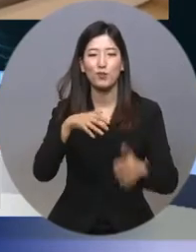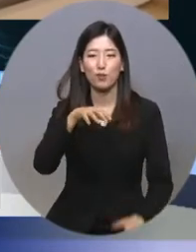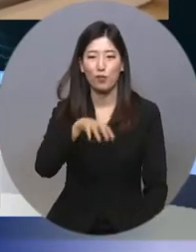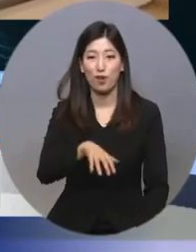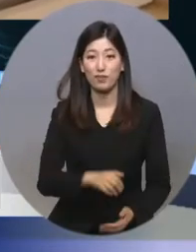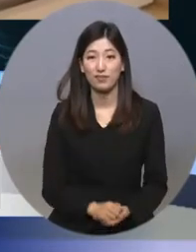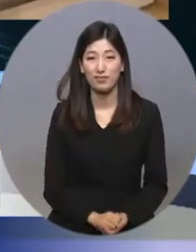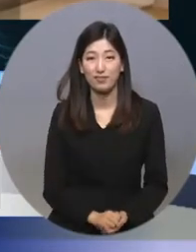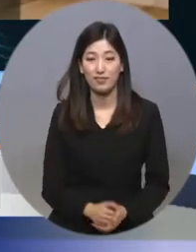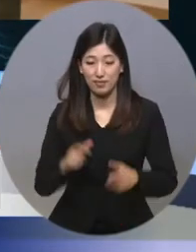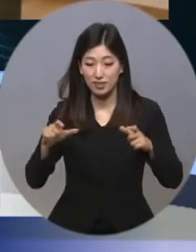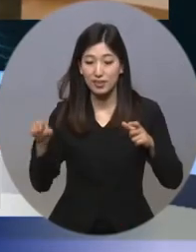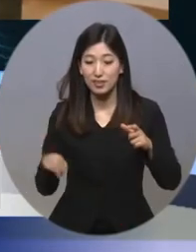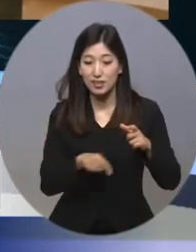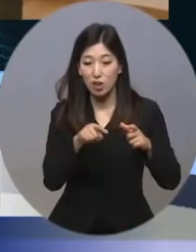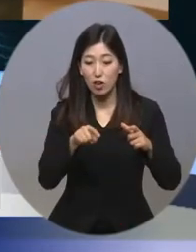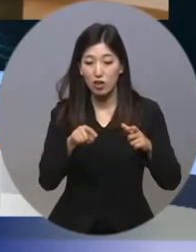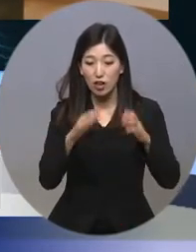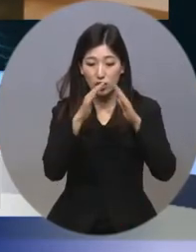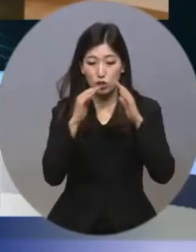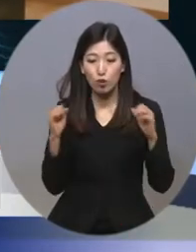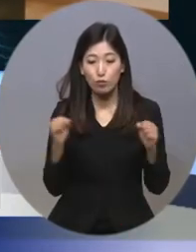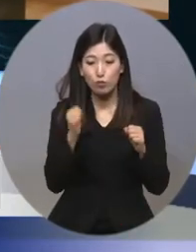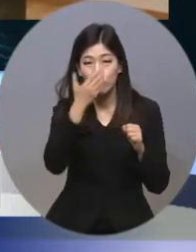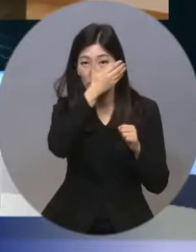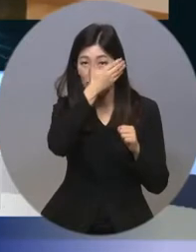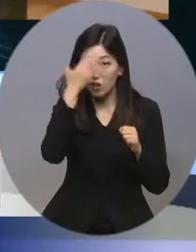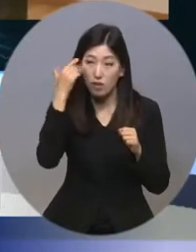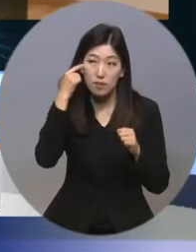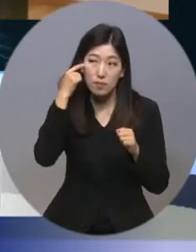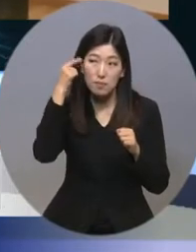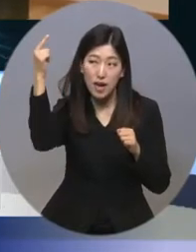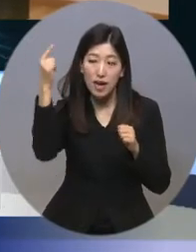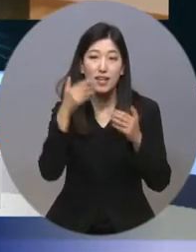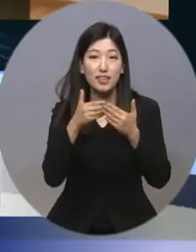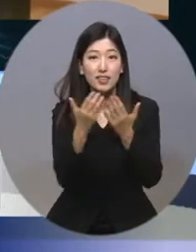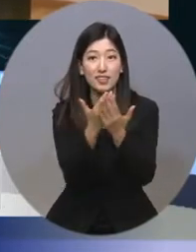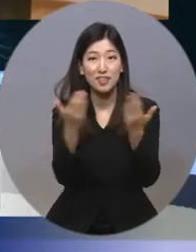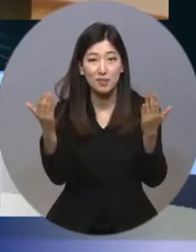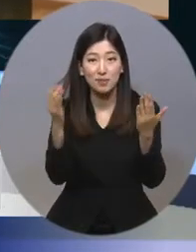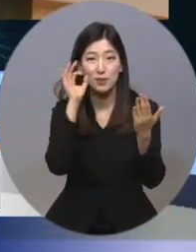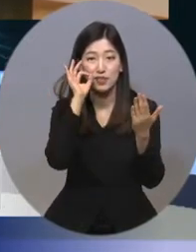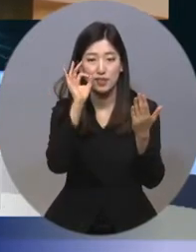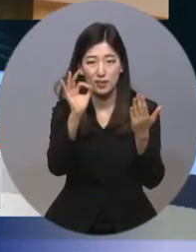출신 청년 미술가들의 창의적인 작품들을 장유진 기자가 만나봤습니다.